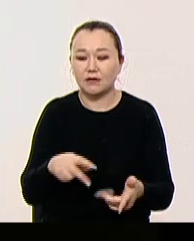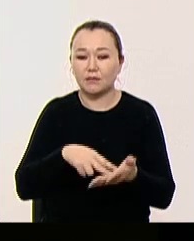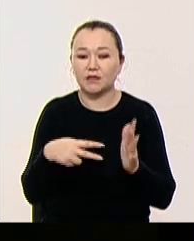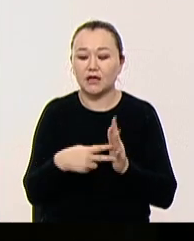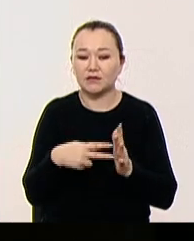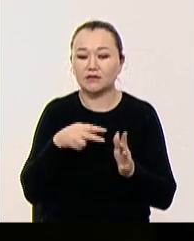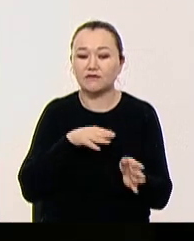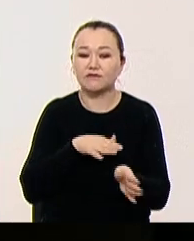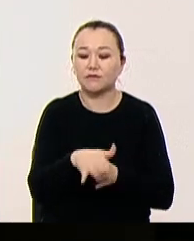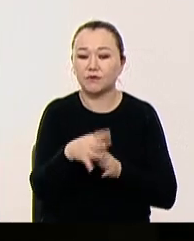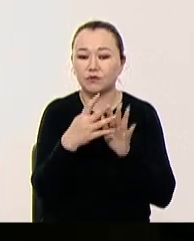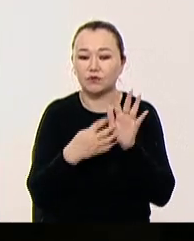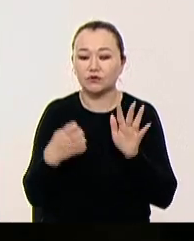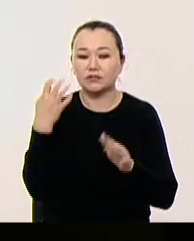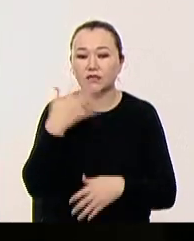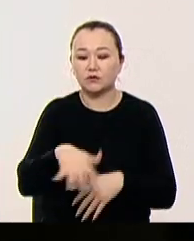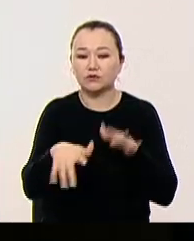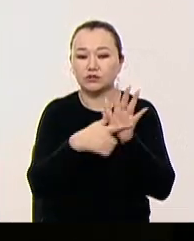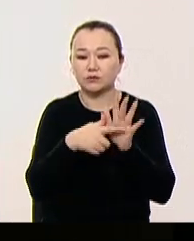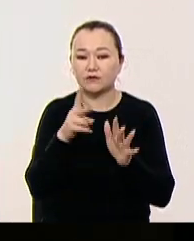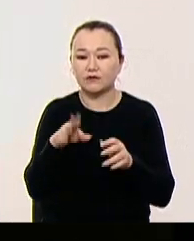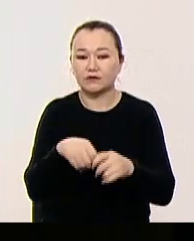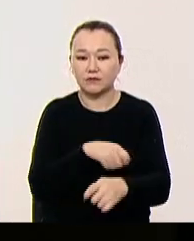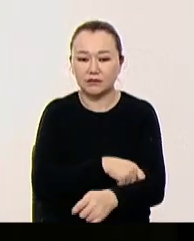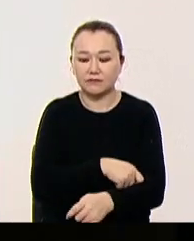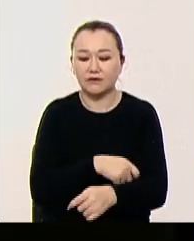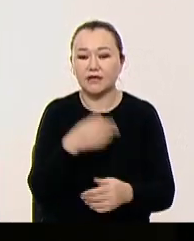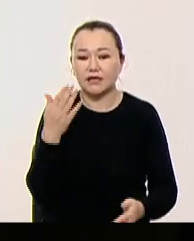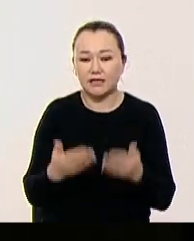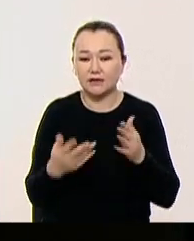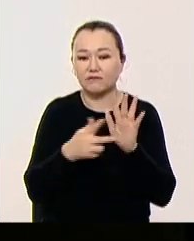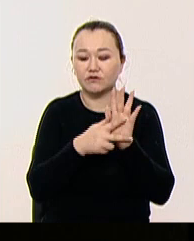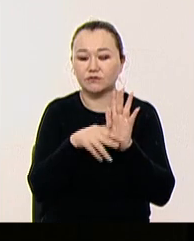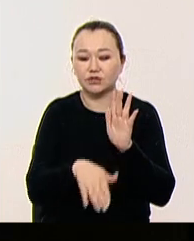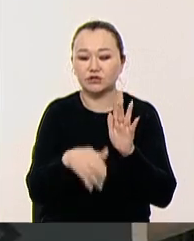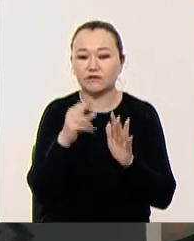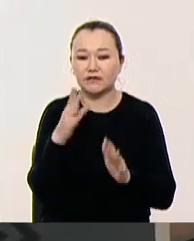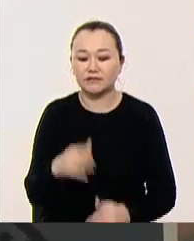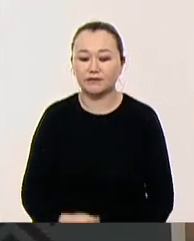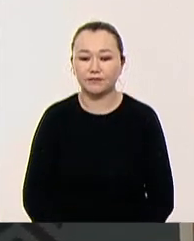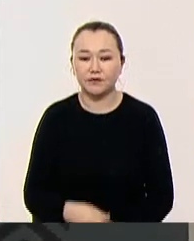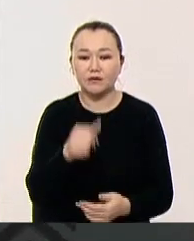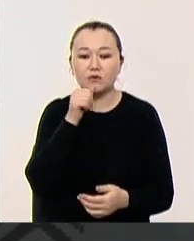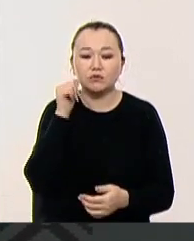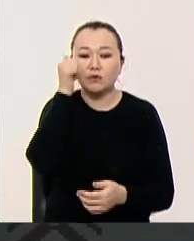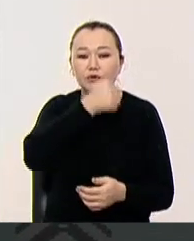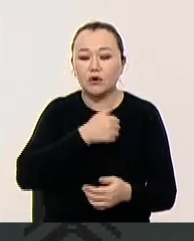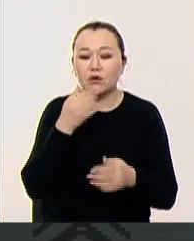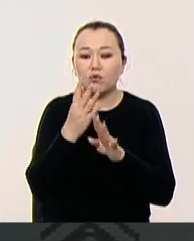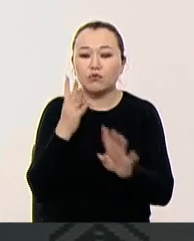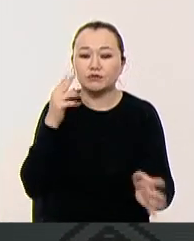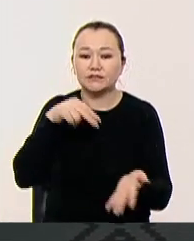жоспары 957 мың шаршы метр, немесе 8 мың пәтер. Былтыр өңірде тұрғын үй